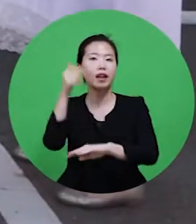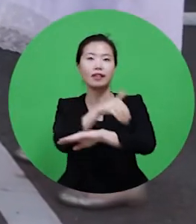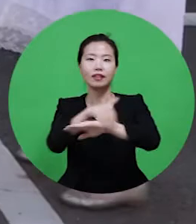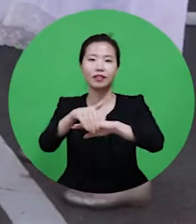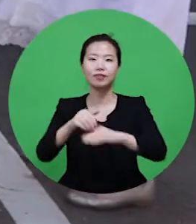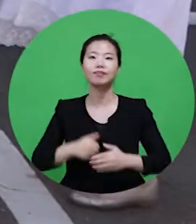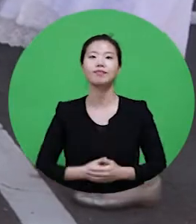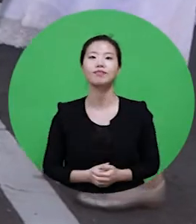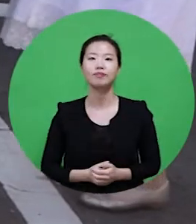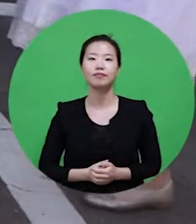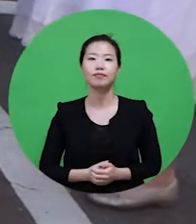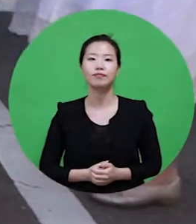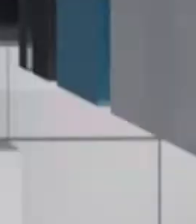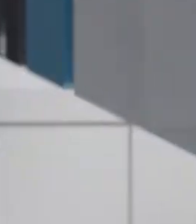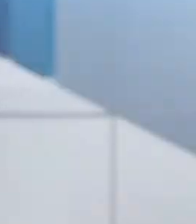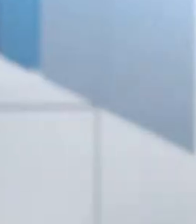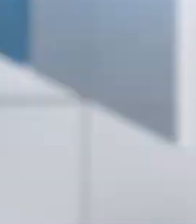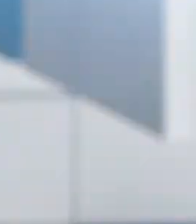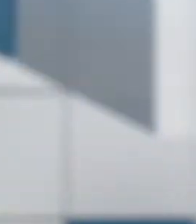열릴 예정입니다.